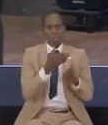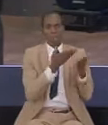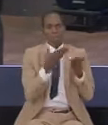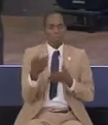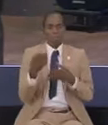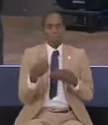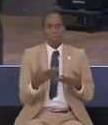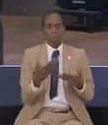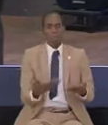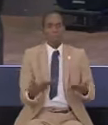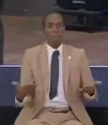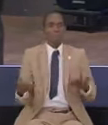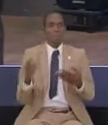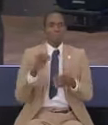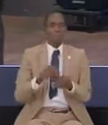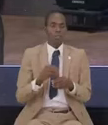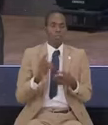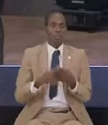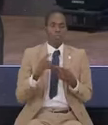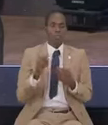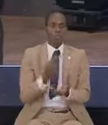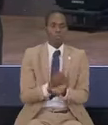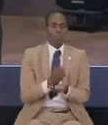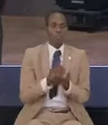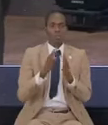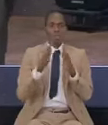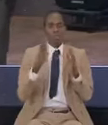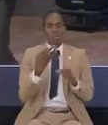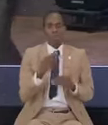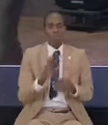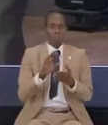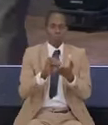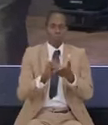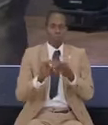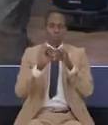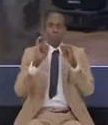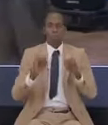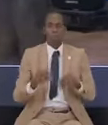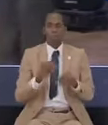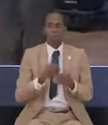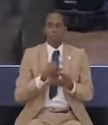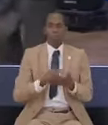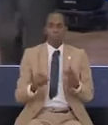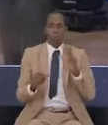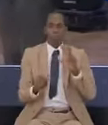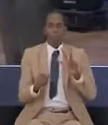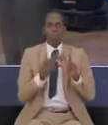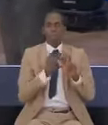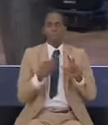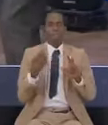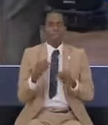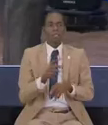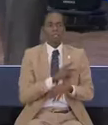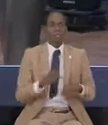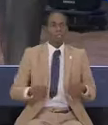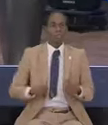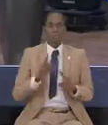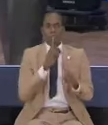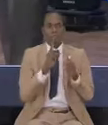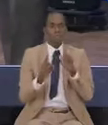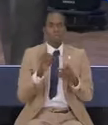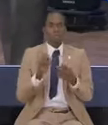du trésor de son Dieu le verset 3 nous dit le roi donna l'ordre à